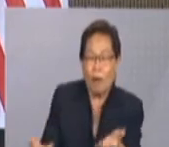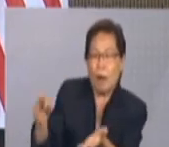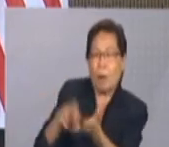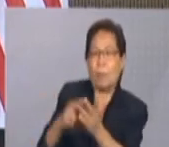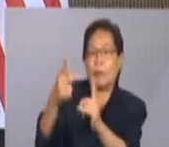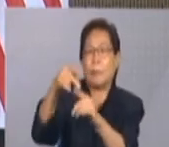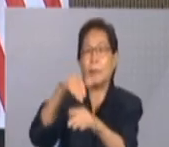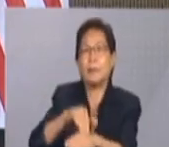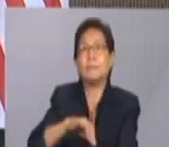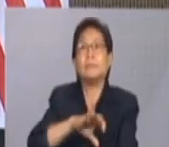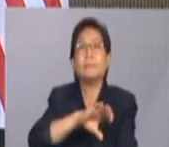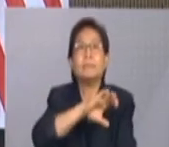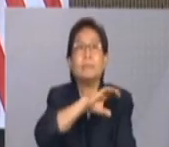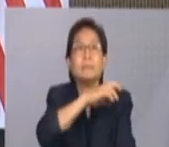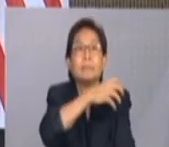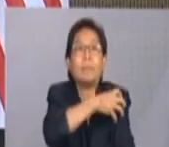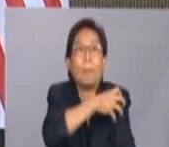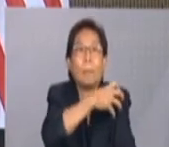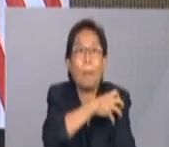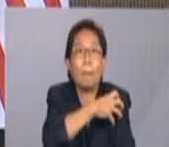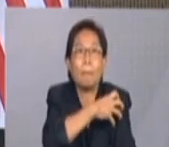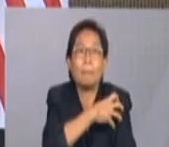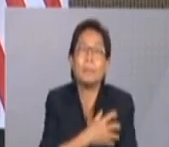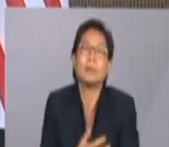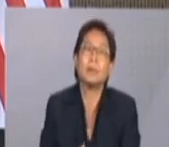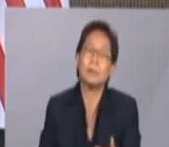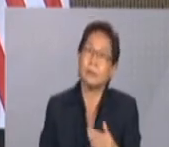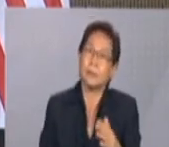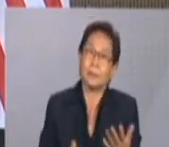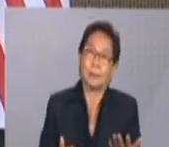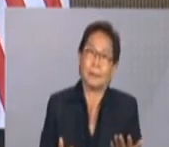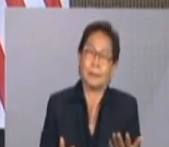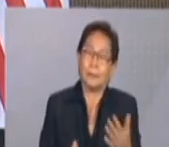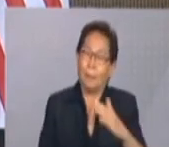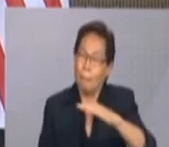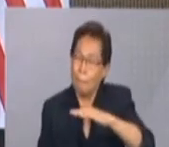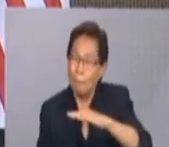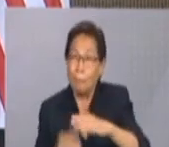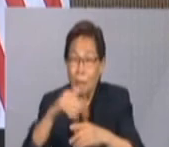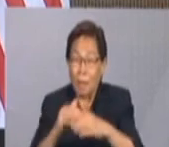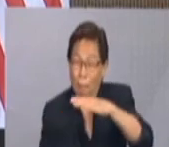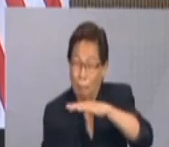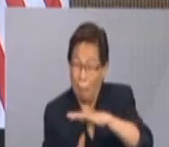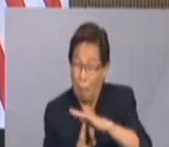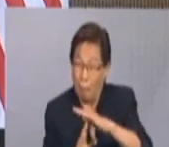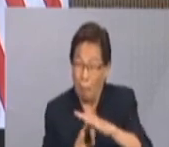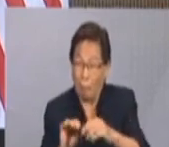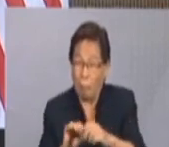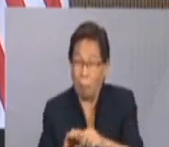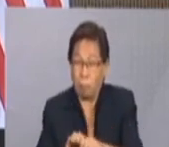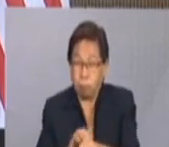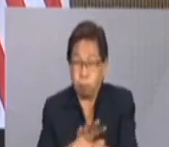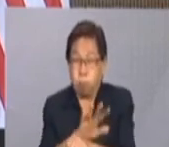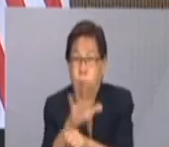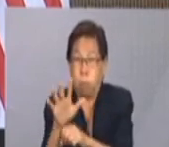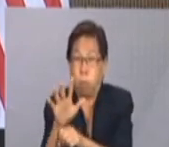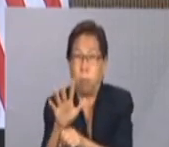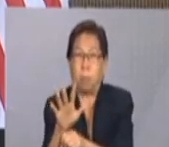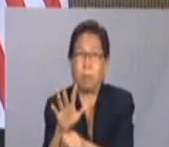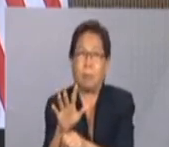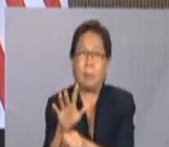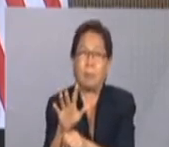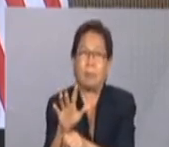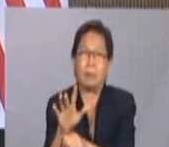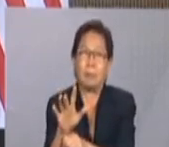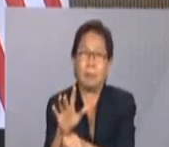berkuasa dalam memerangi commits membahas ini pemesanan kontak ataupun